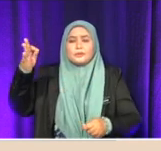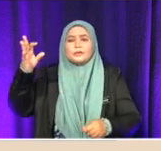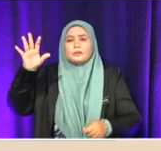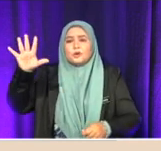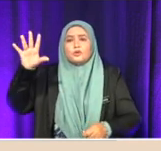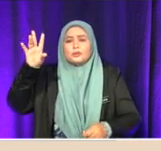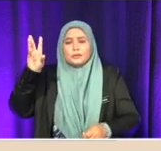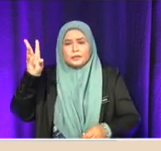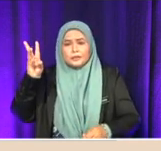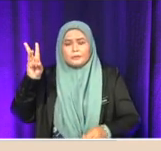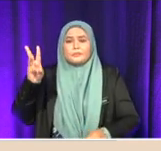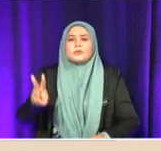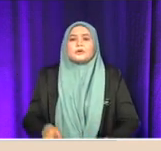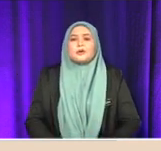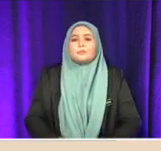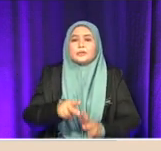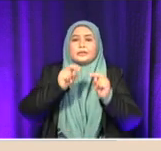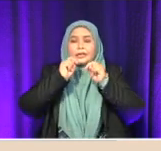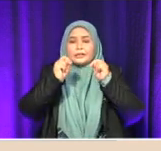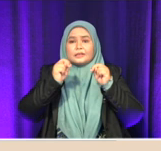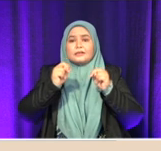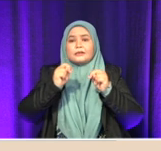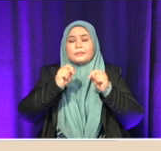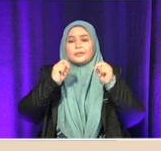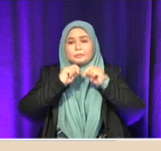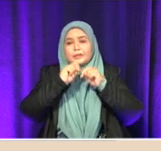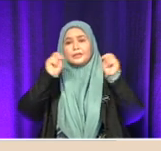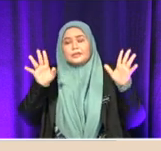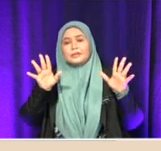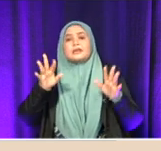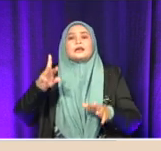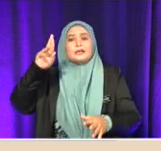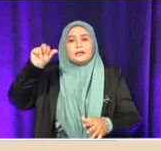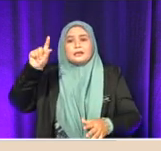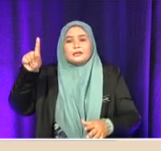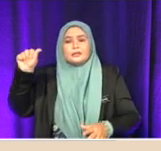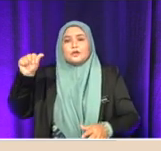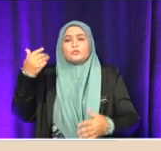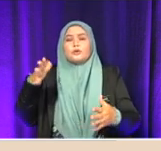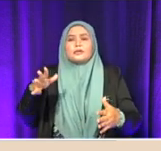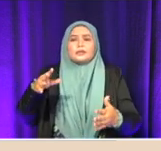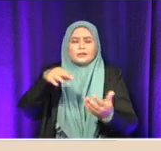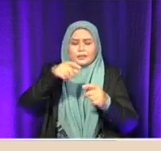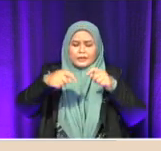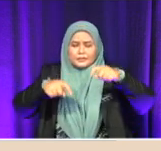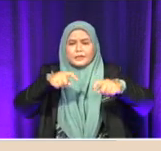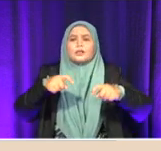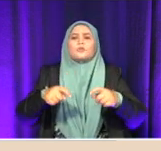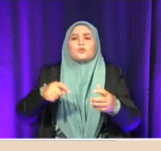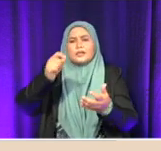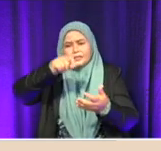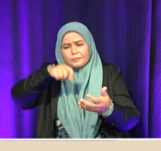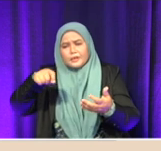ataupun dikenali dengan nama penyakit Razak oke yang mana kajian buat saya makan laporan